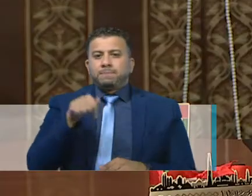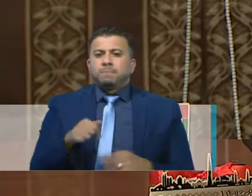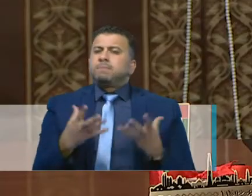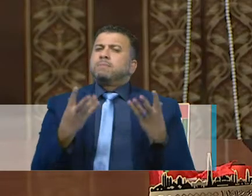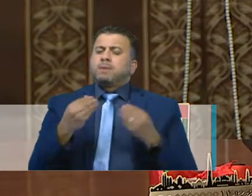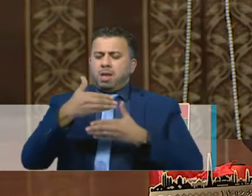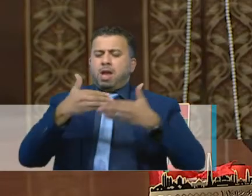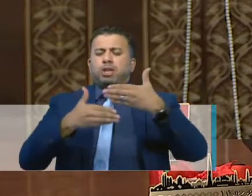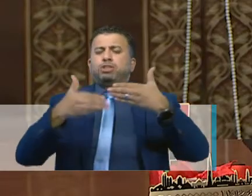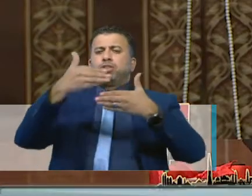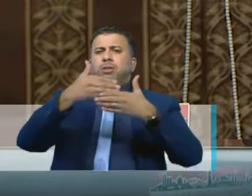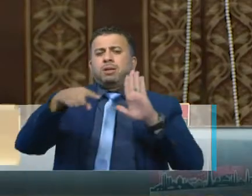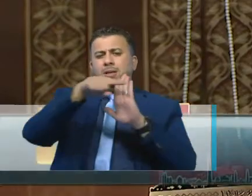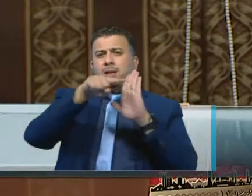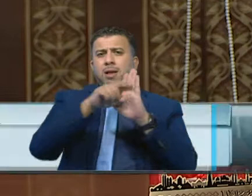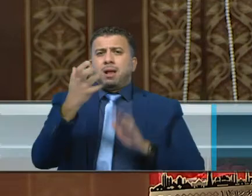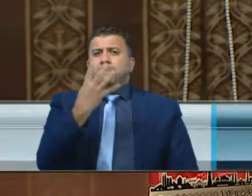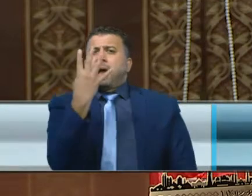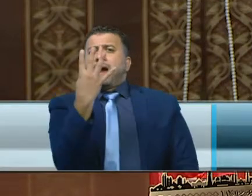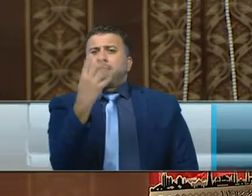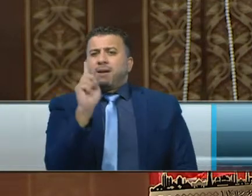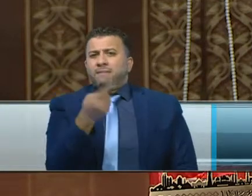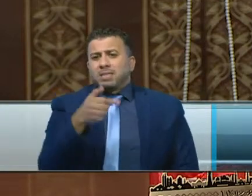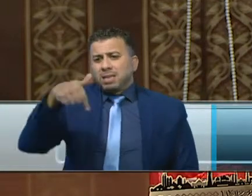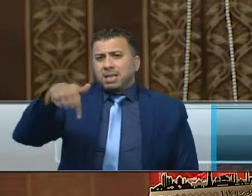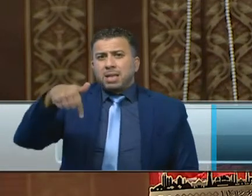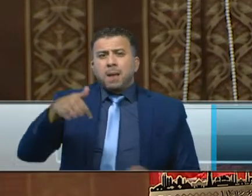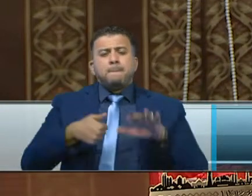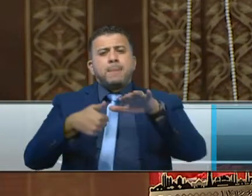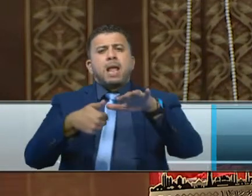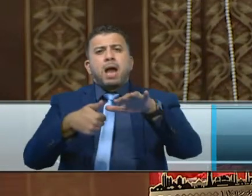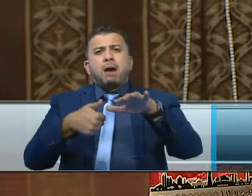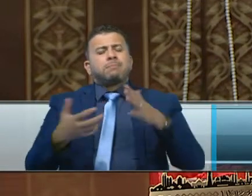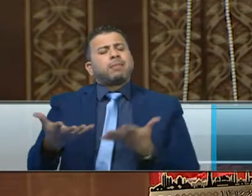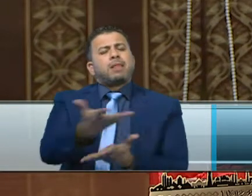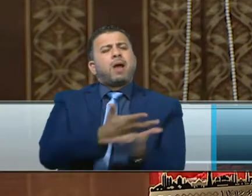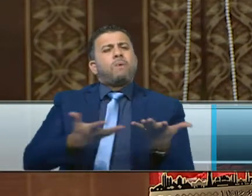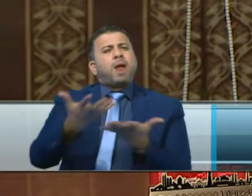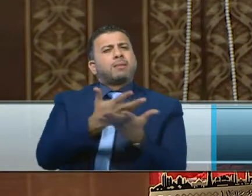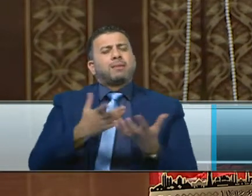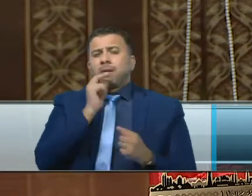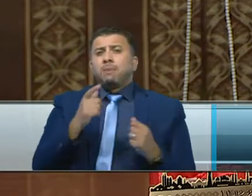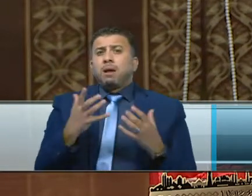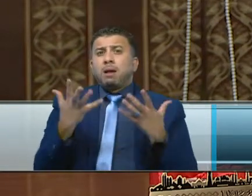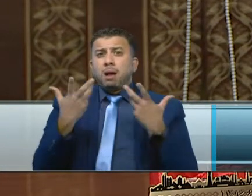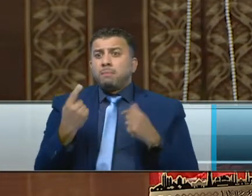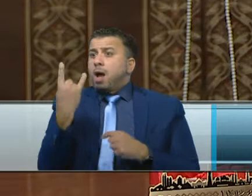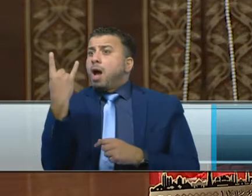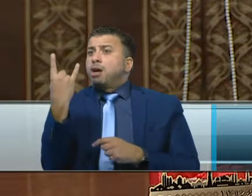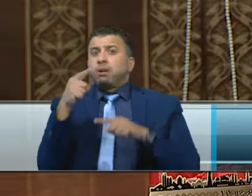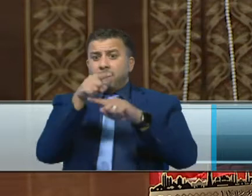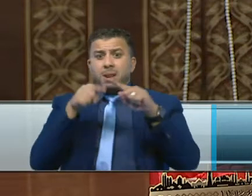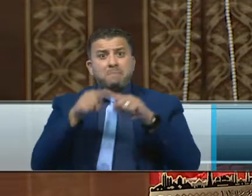التسجيل العقاري تسجيل 4.6 مليار في حجم التداولات، وهذا الرقم يشكل 10%